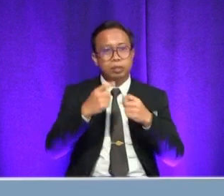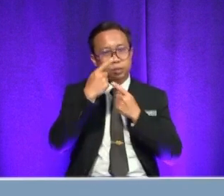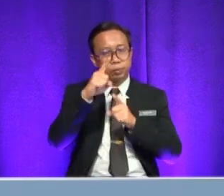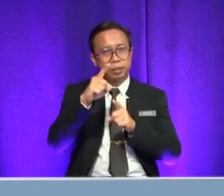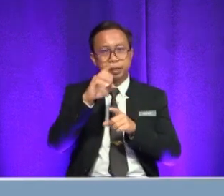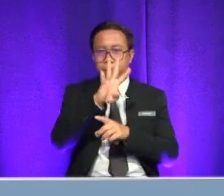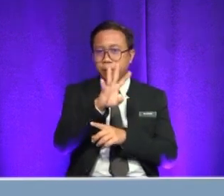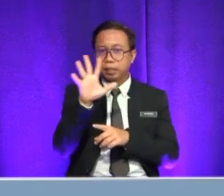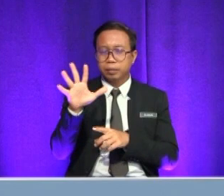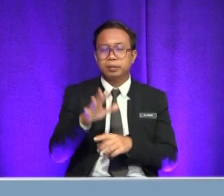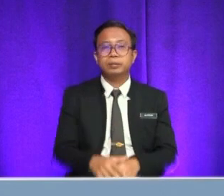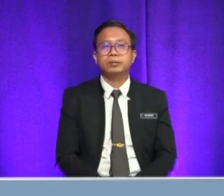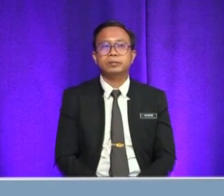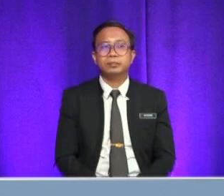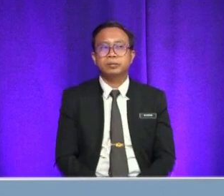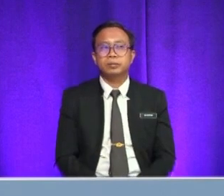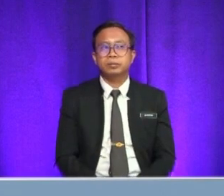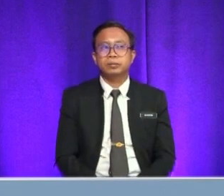jawapan 4 dan 5?